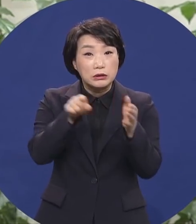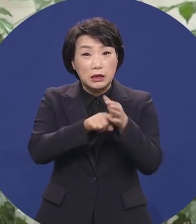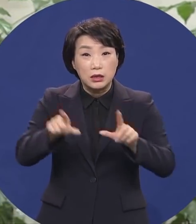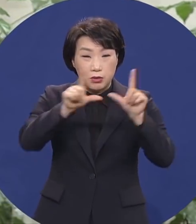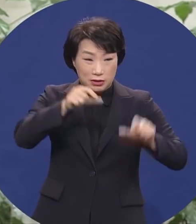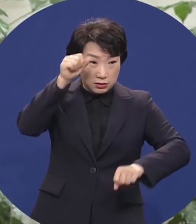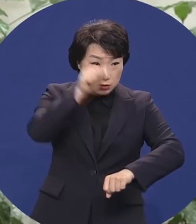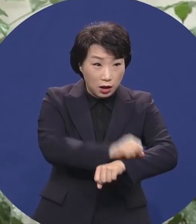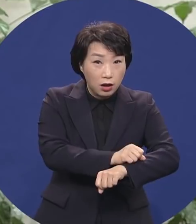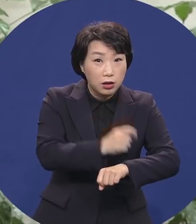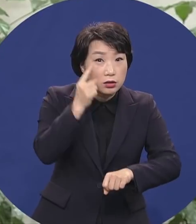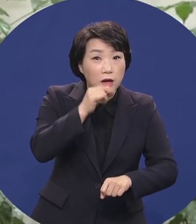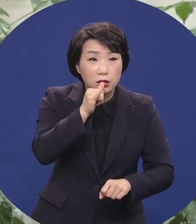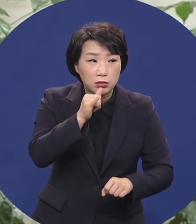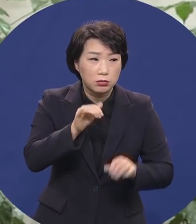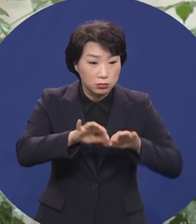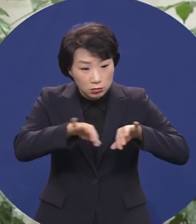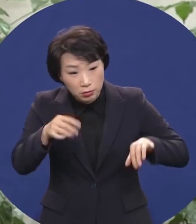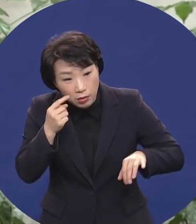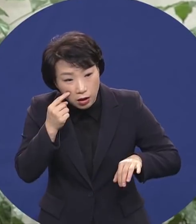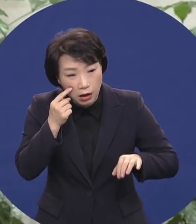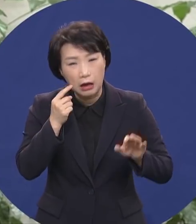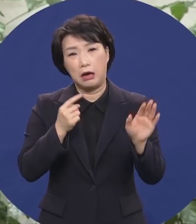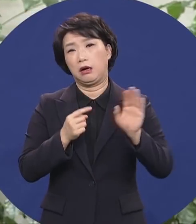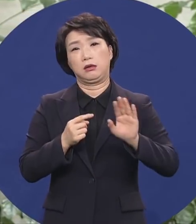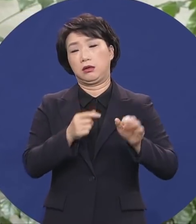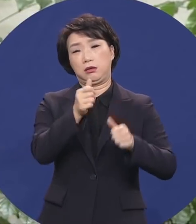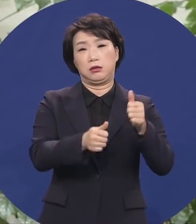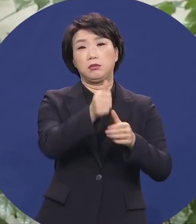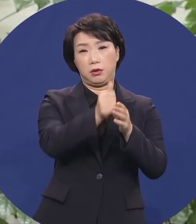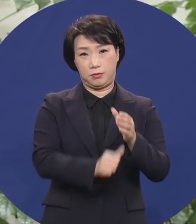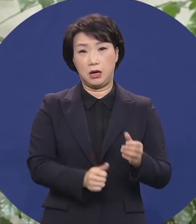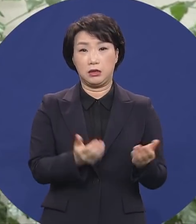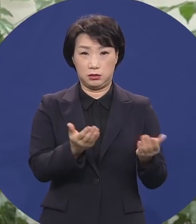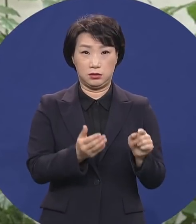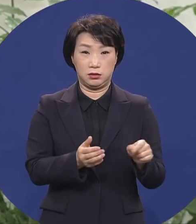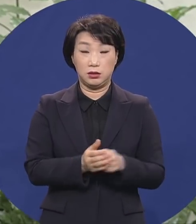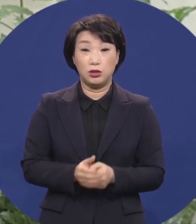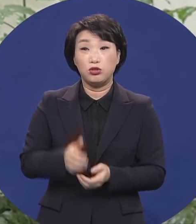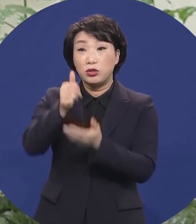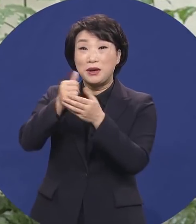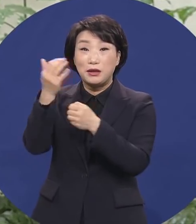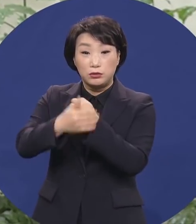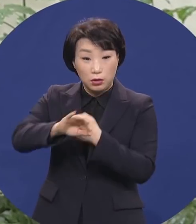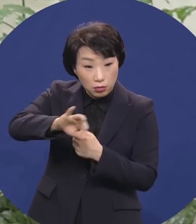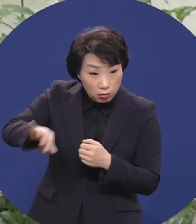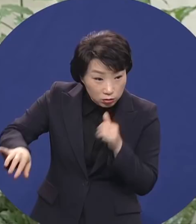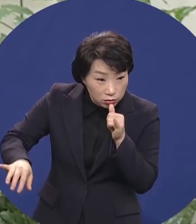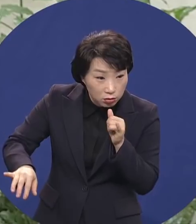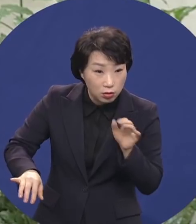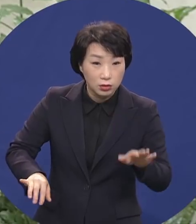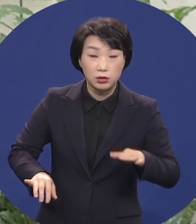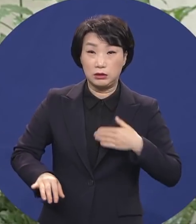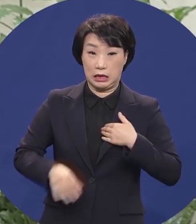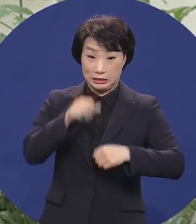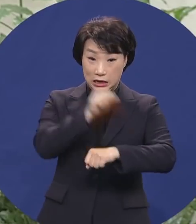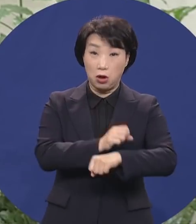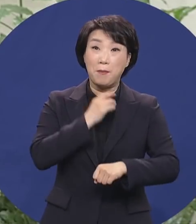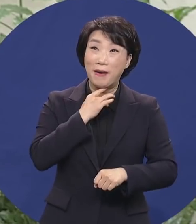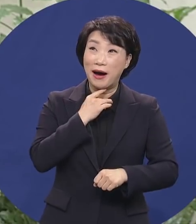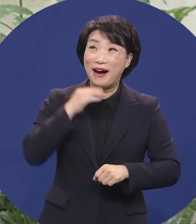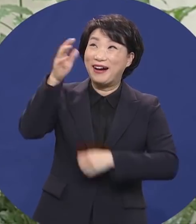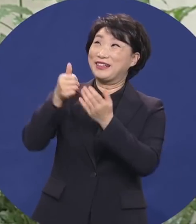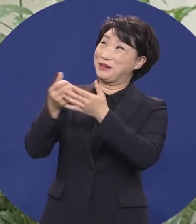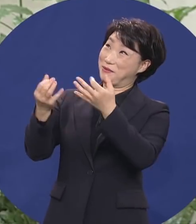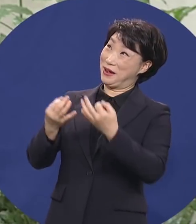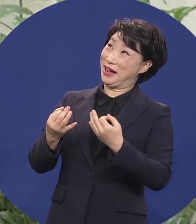잘하는 줄 알았는데 실상은 시험 들어서 주님의 은혜는 한구도 없고, 내가 잘한 것에 대해서